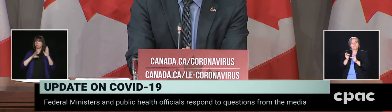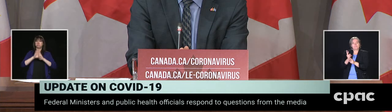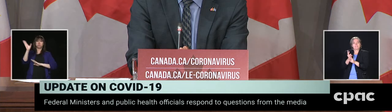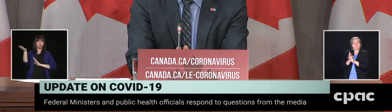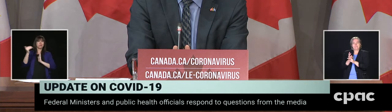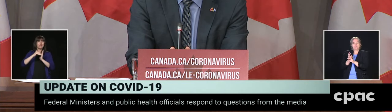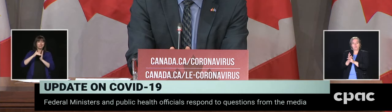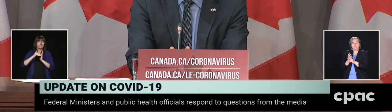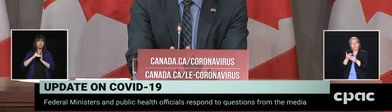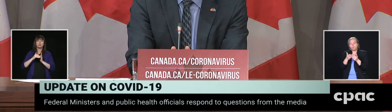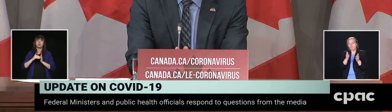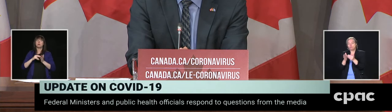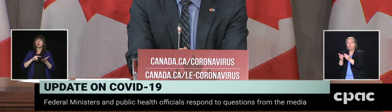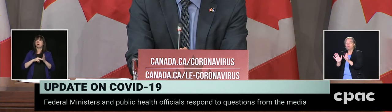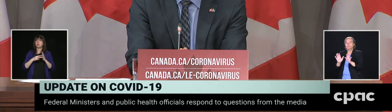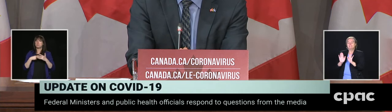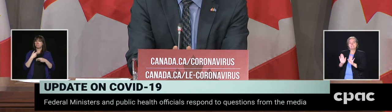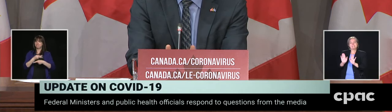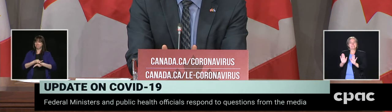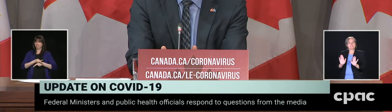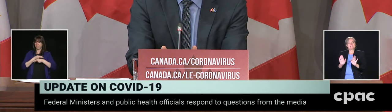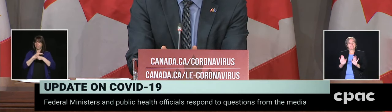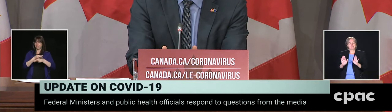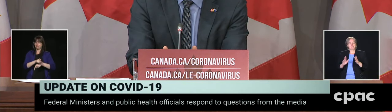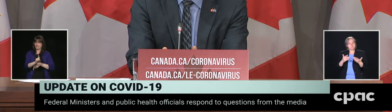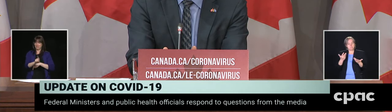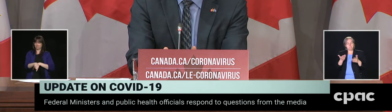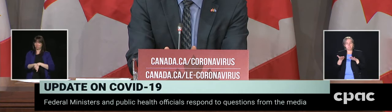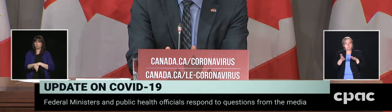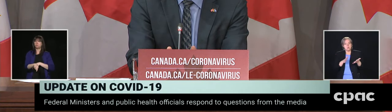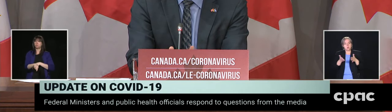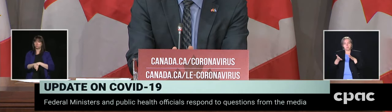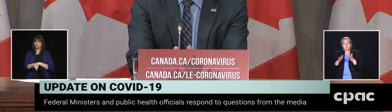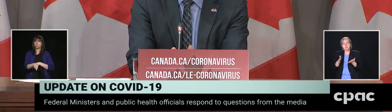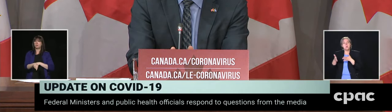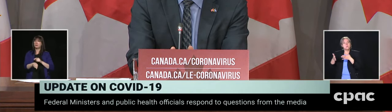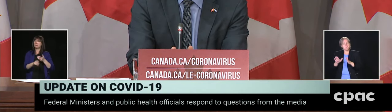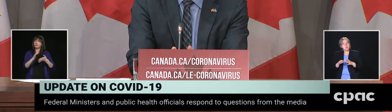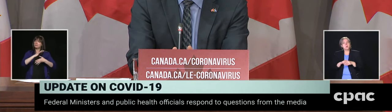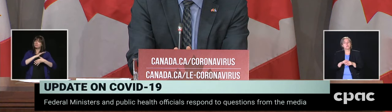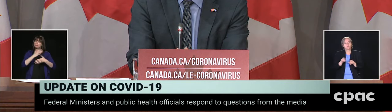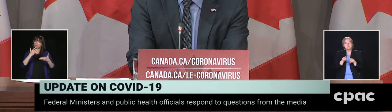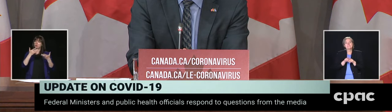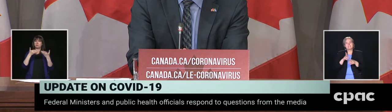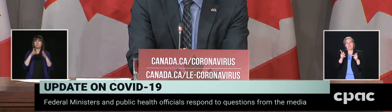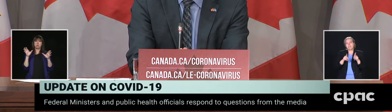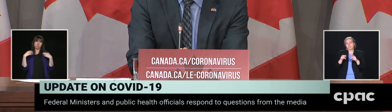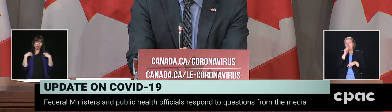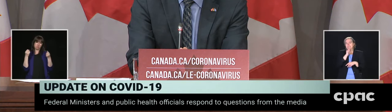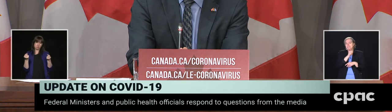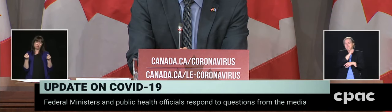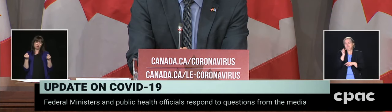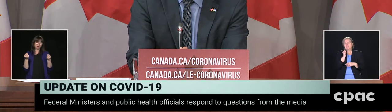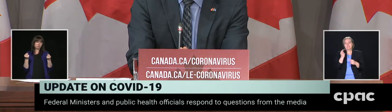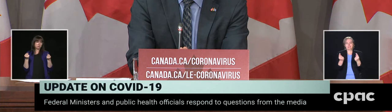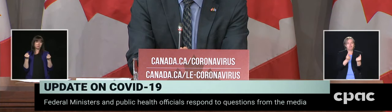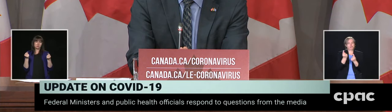des sacrifices humains en termes d'isolement physique, en termes d'anxiété, mais